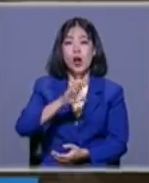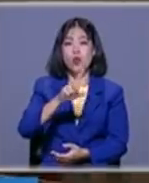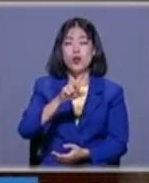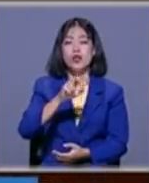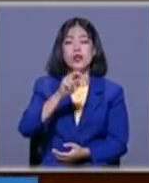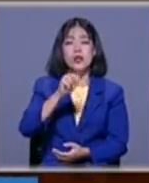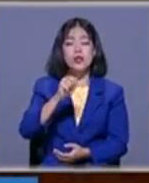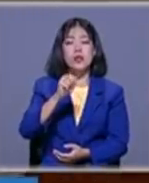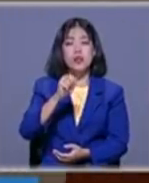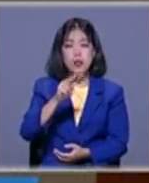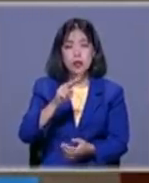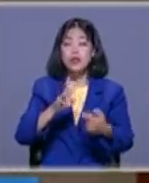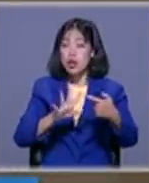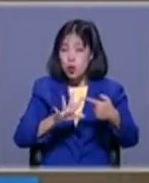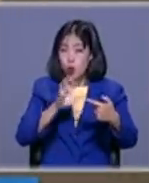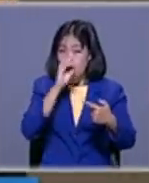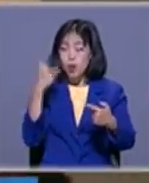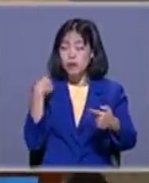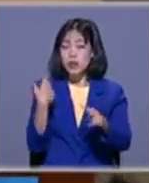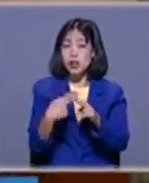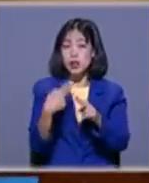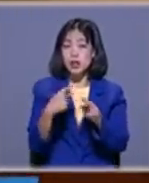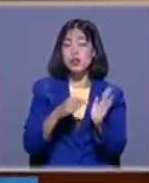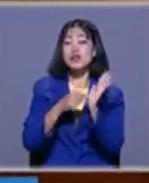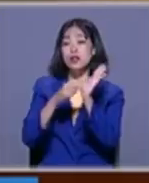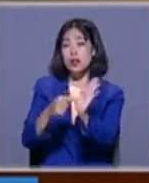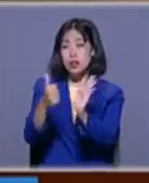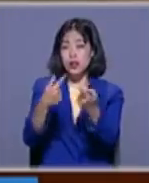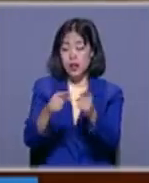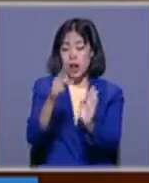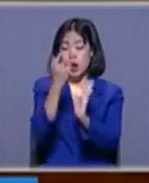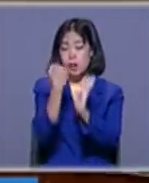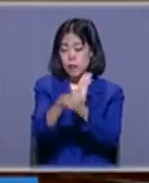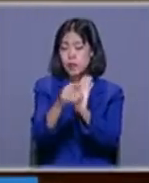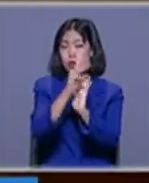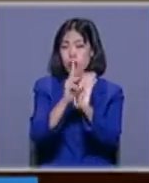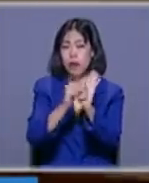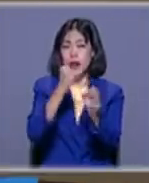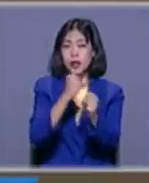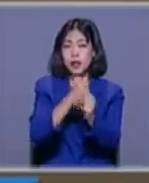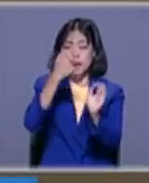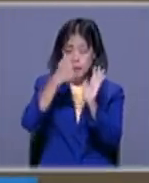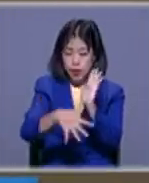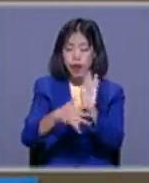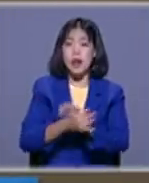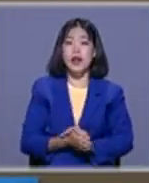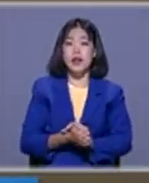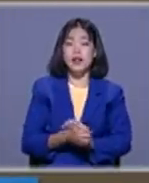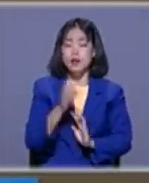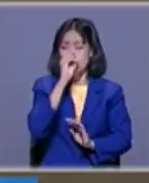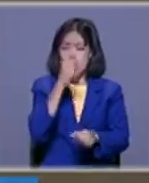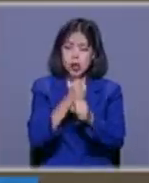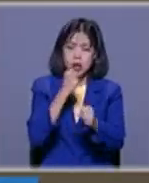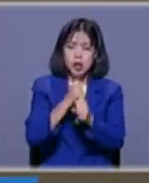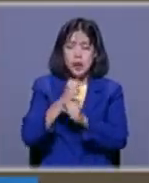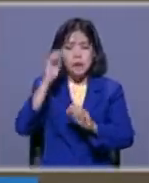าเรื่องนี้คุณไพบูลย์มีสิทธิ์เสนอนะครับแต่ว่าในแง่กฎหมายอาจจะยังทำไม่ได้และคุณอลงกรณ์ก็ย้ำอีกเหมือนกันว่าข้อเสนออะไรที่มันพิสดารจากระบบ